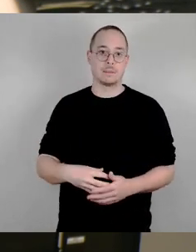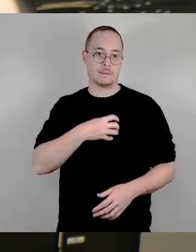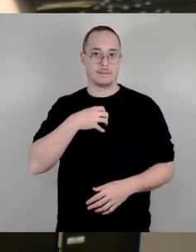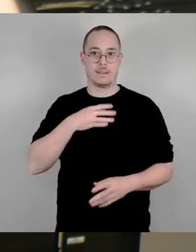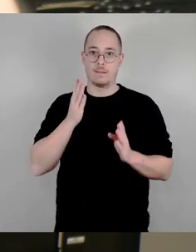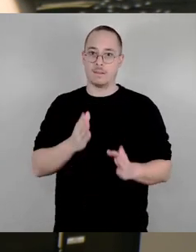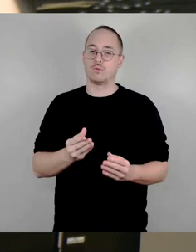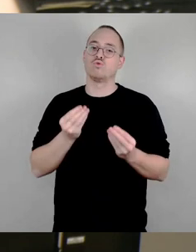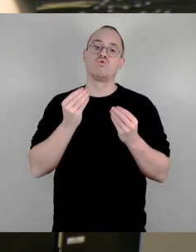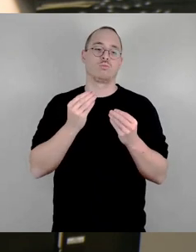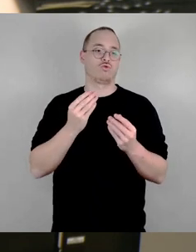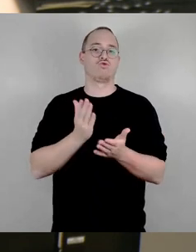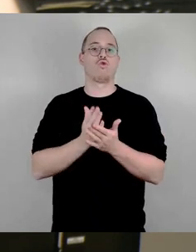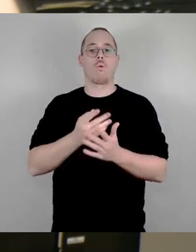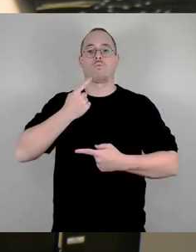verfolgen.